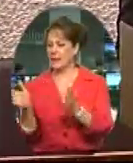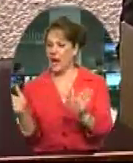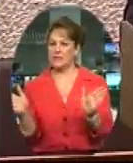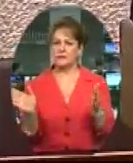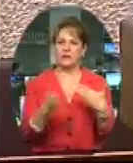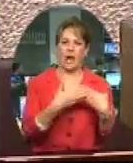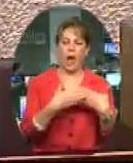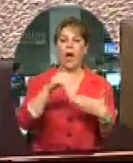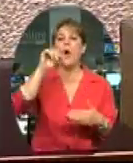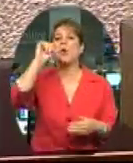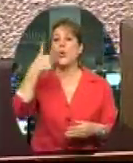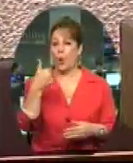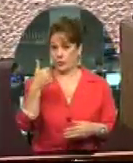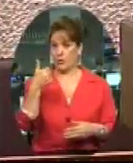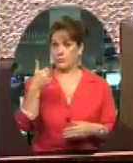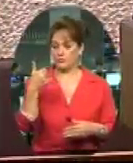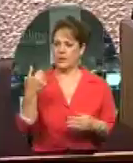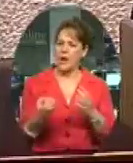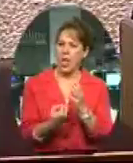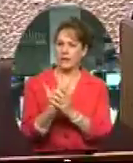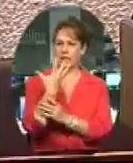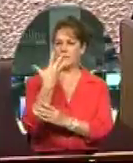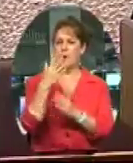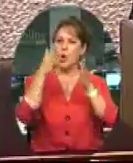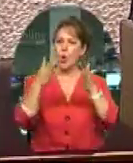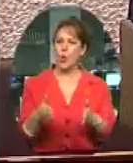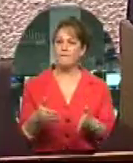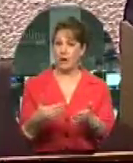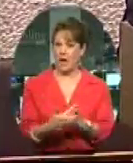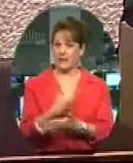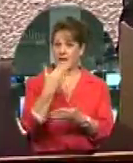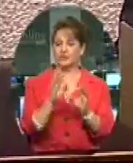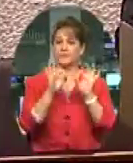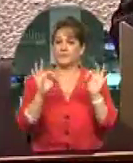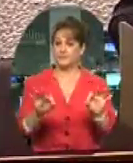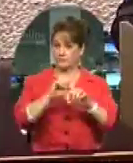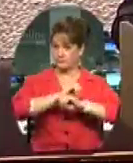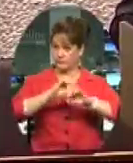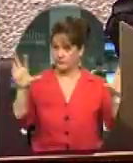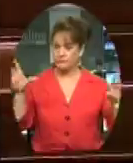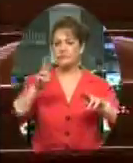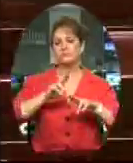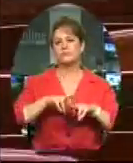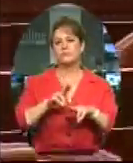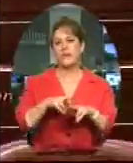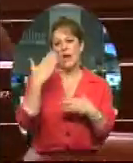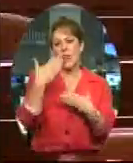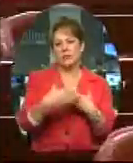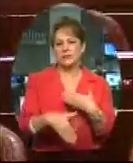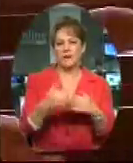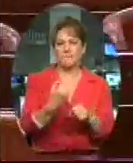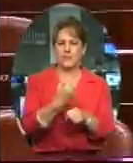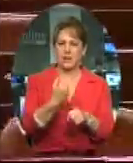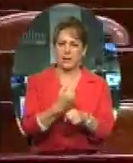כל מביאים להקמתו של הגוף החדש ולתחילת שידורה, ורק לאחר מכן מסיימים את הפעילות